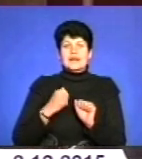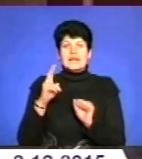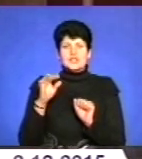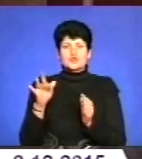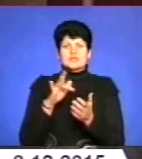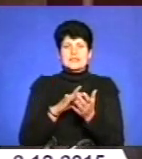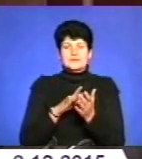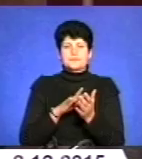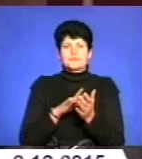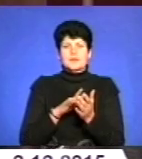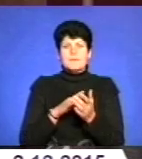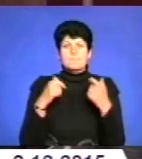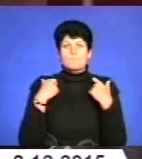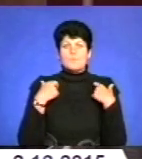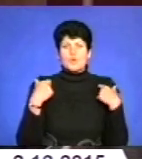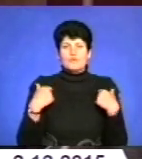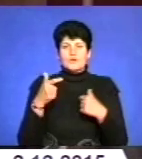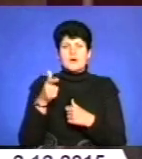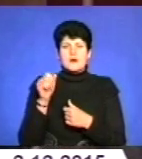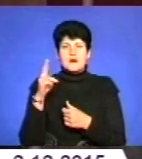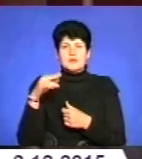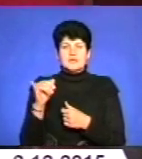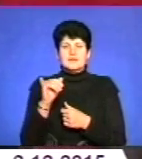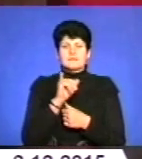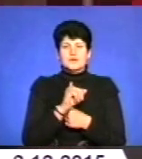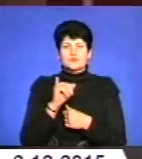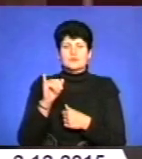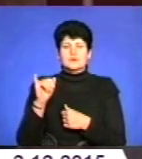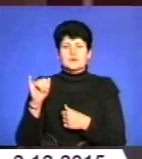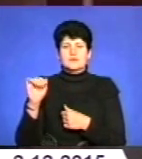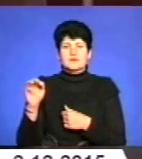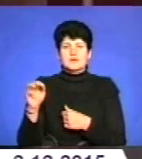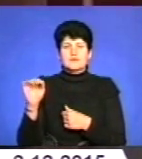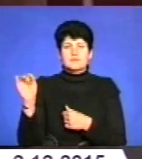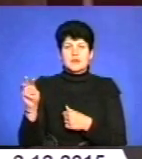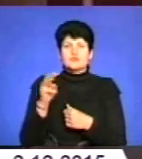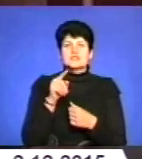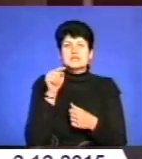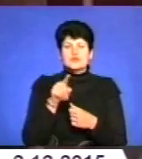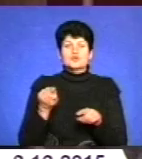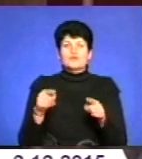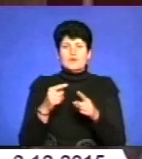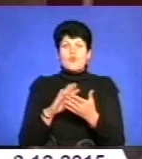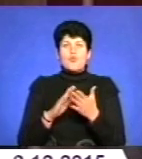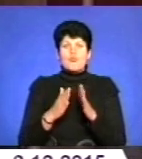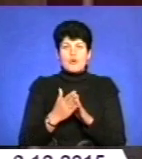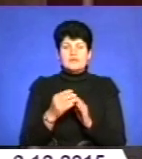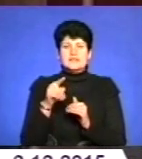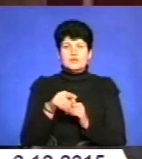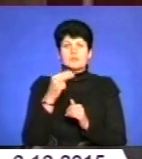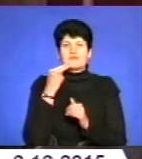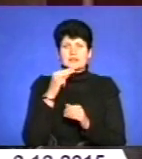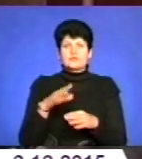регіону полковнику Гайді Івану Михайловичу за те, що створив нам умови для того, щоб ми ефективно